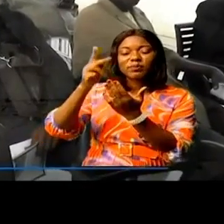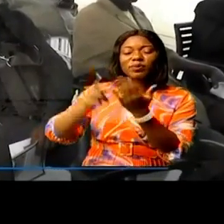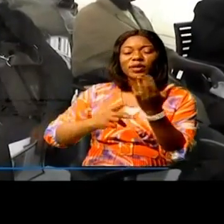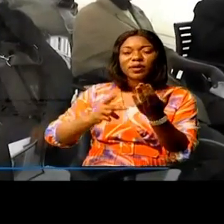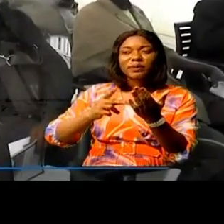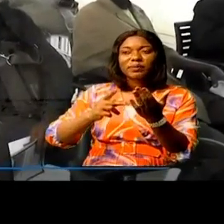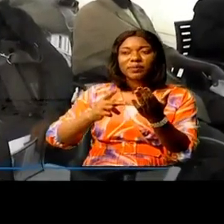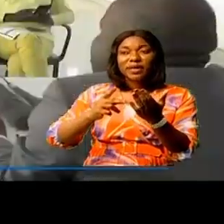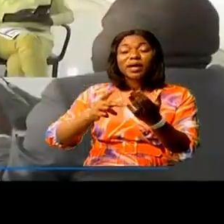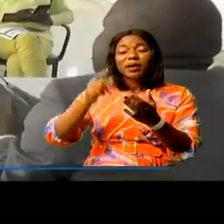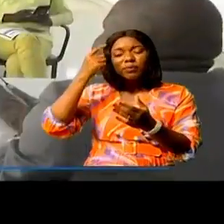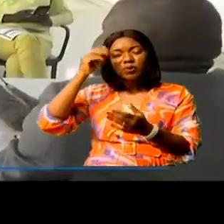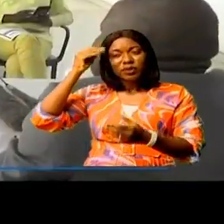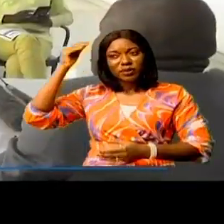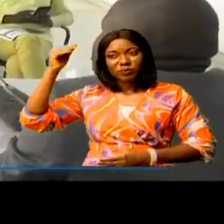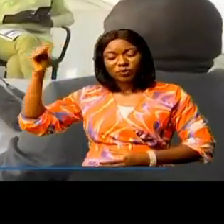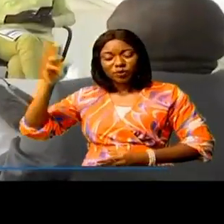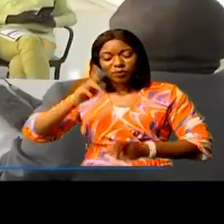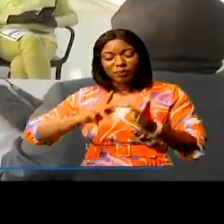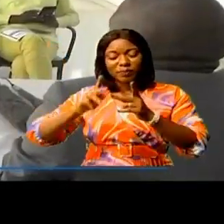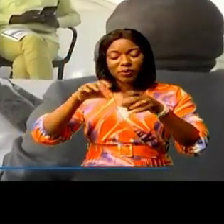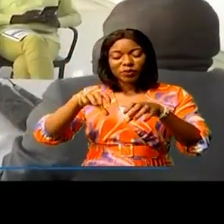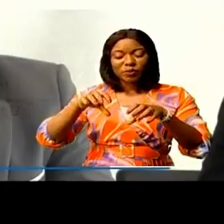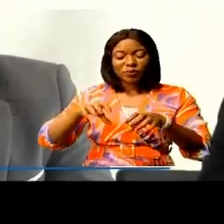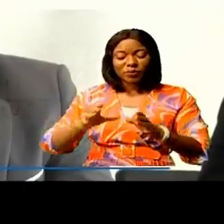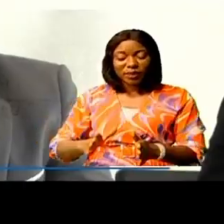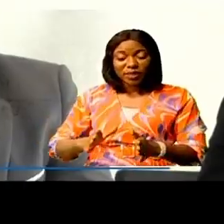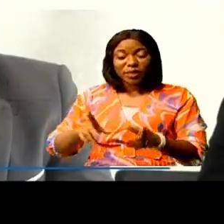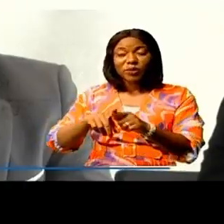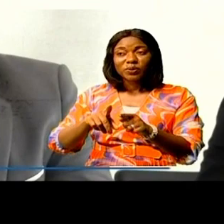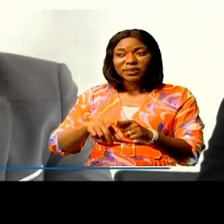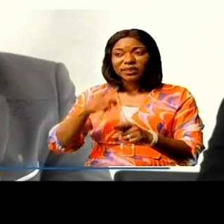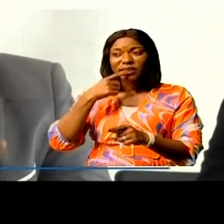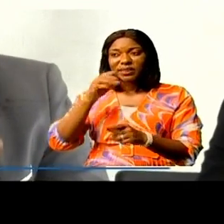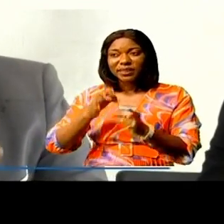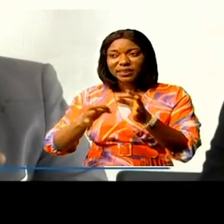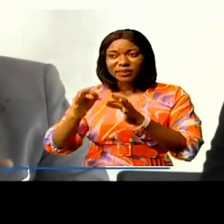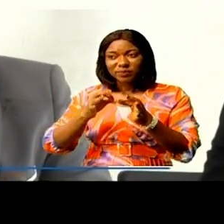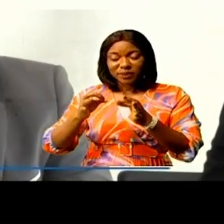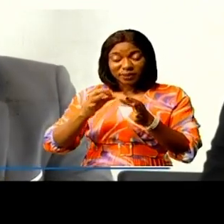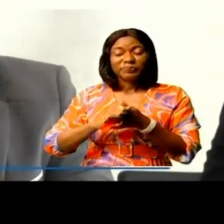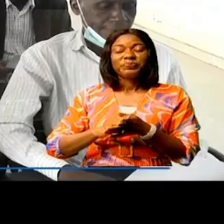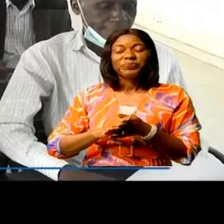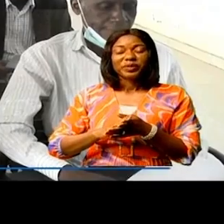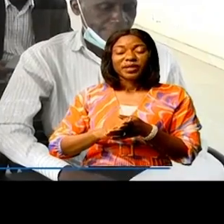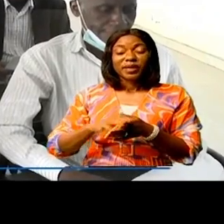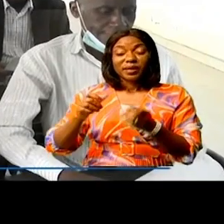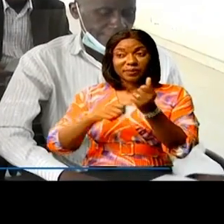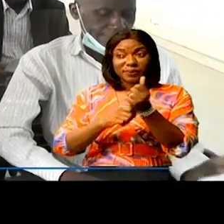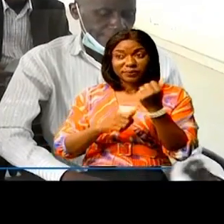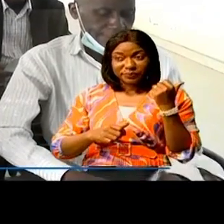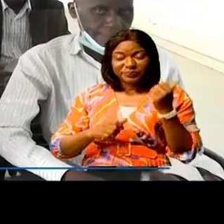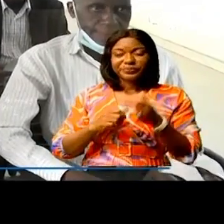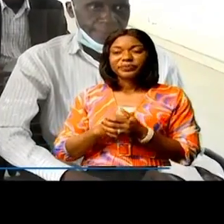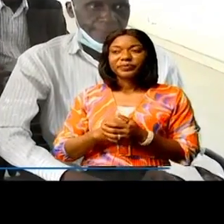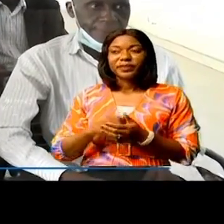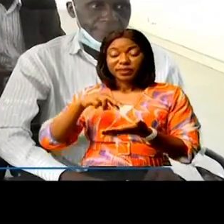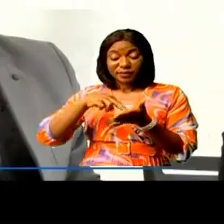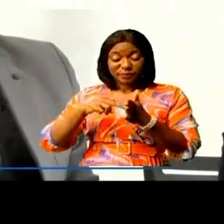qui redonne l'espoir au peuple congolais, tel que l'indique le président de cette maison de sondage. C'est une